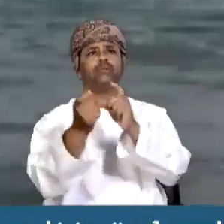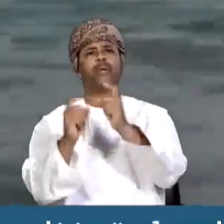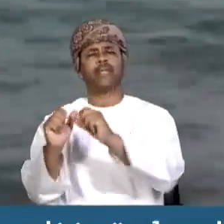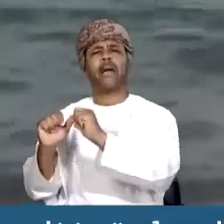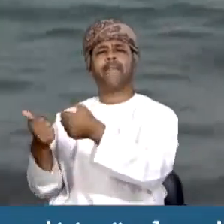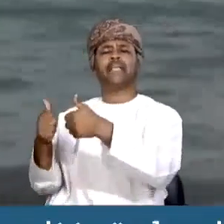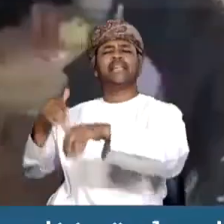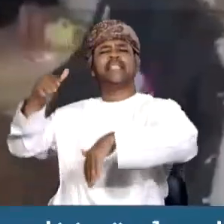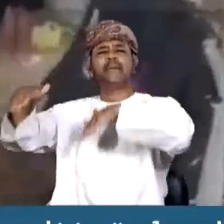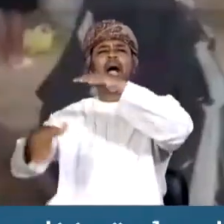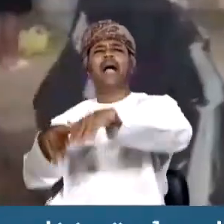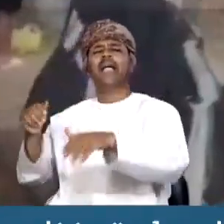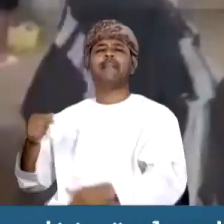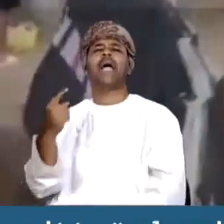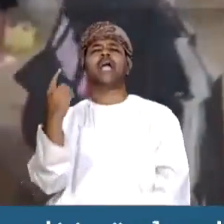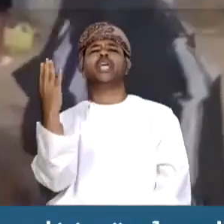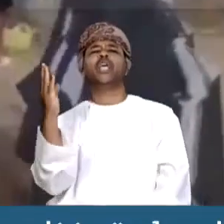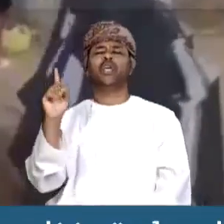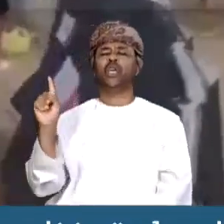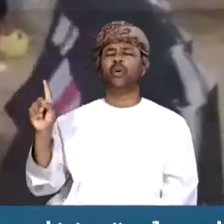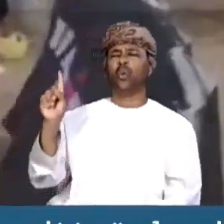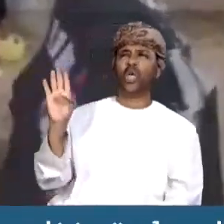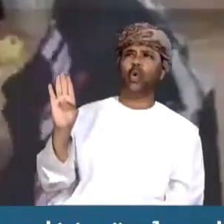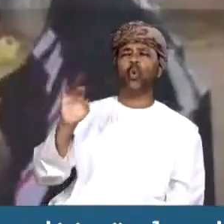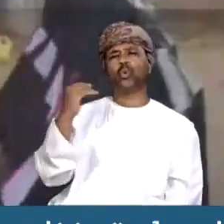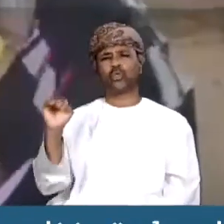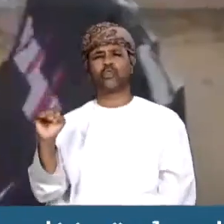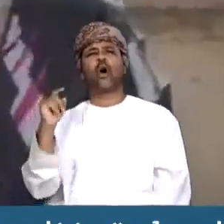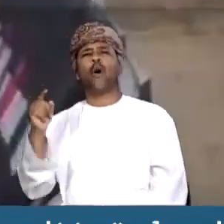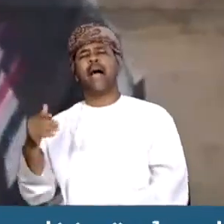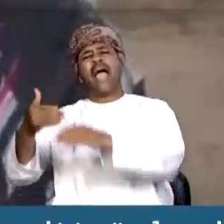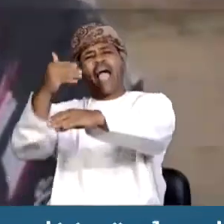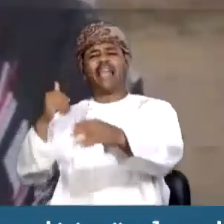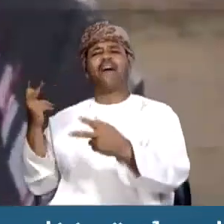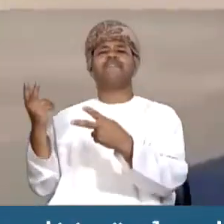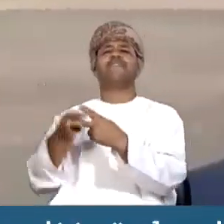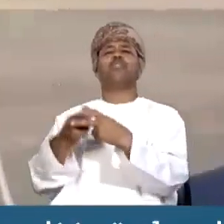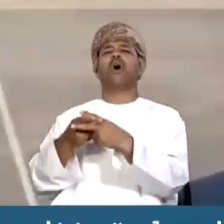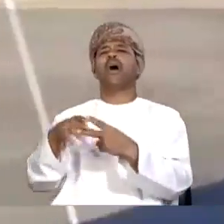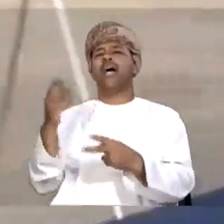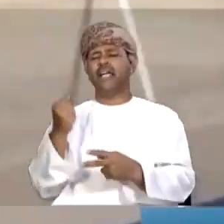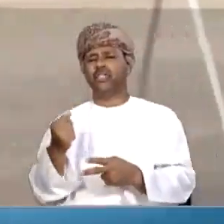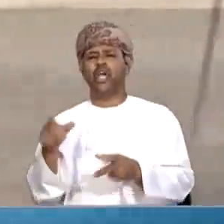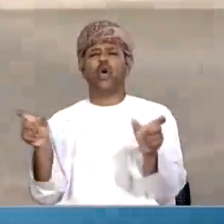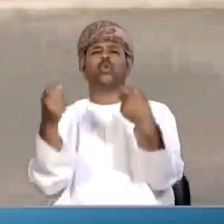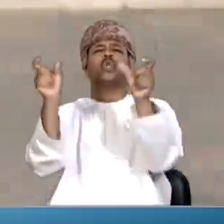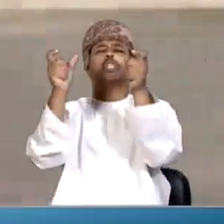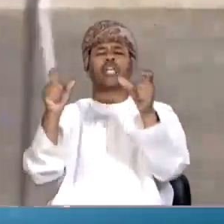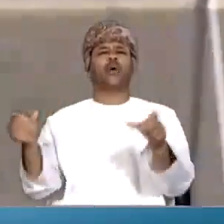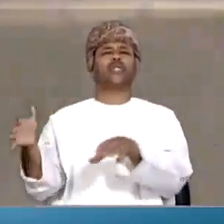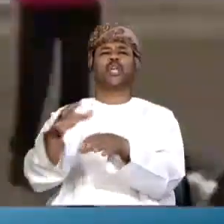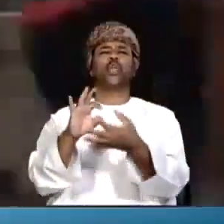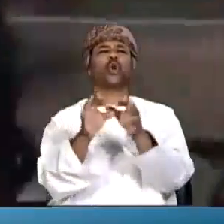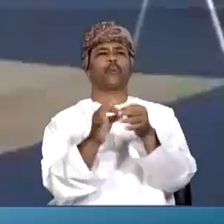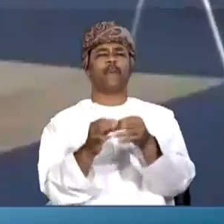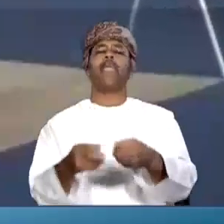بدأت بالسباحة لمسافة كيلومتر ونصف في المنطقة الواقعة خلف فندق الانتر كونتيننتال بشاطئ القرم. بعدها